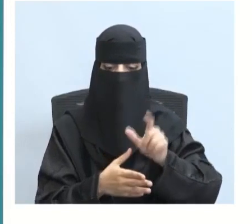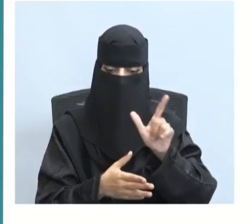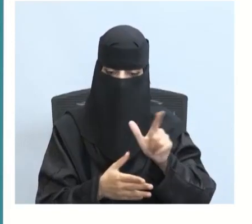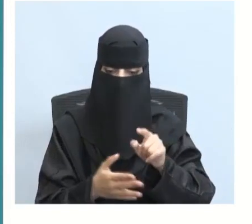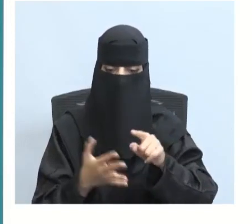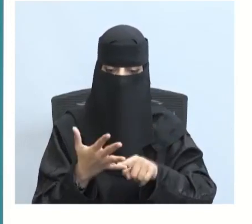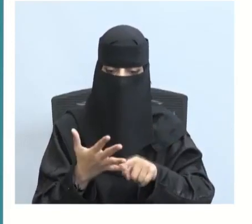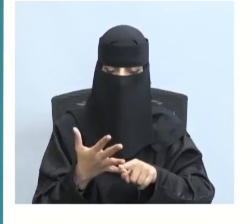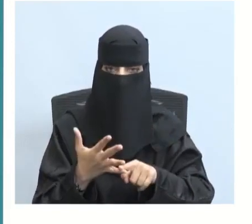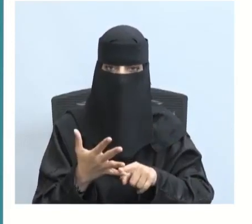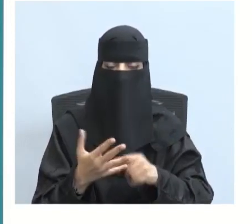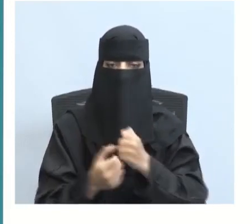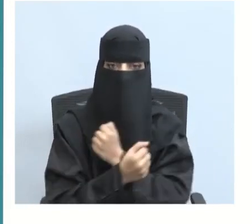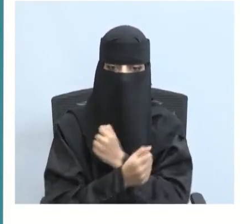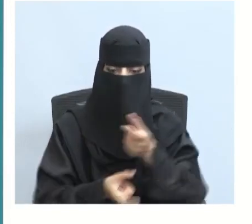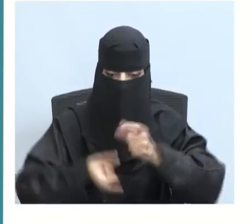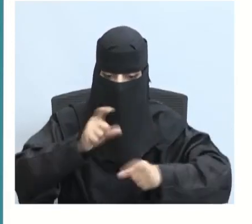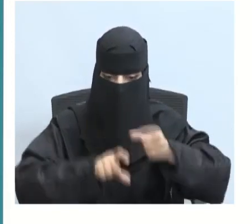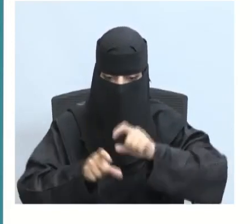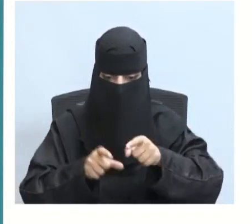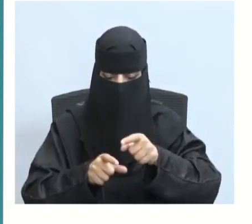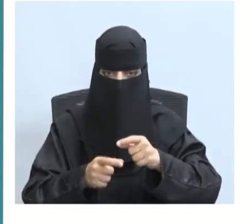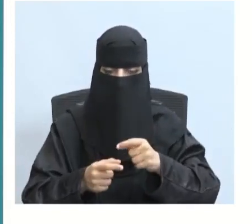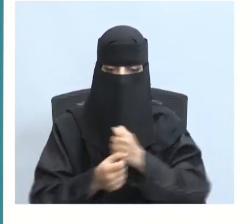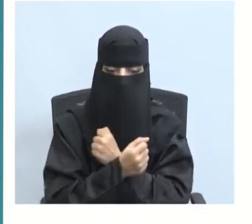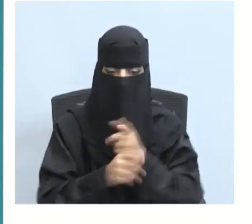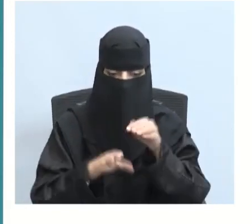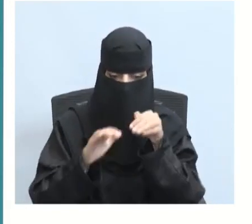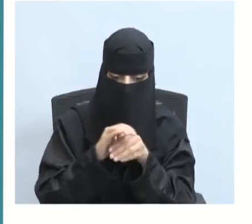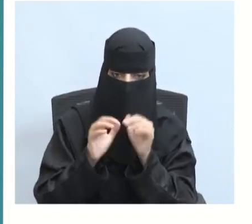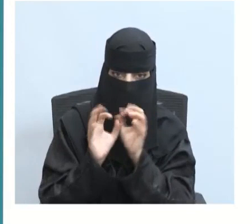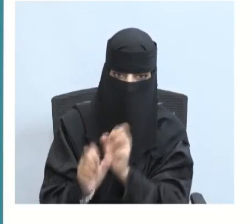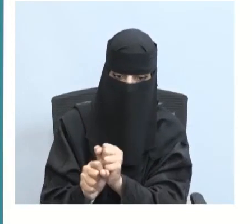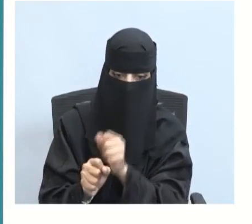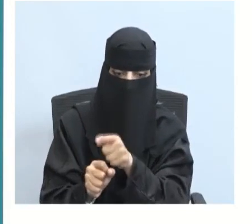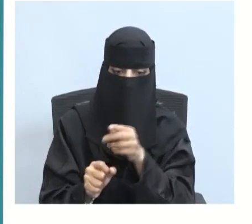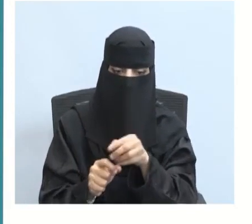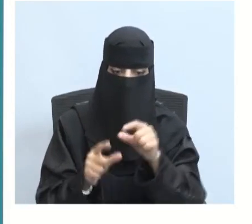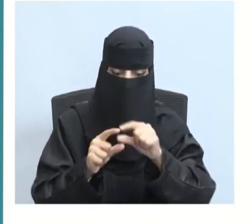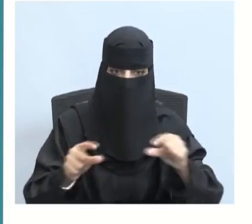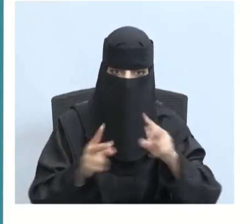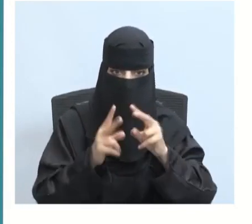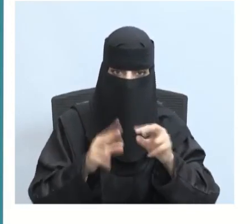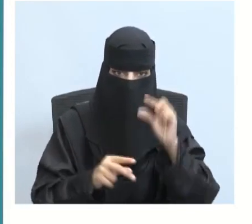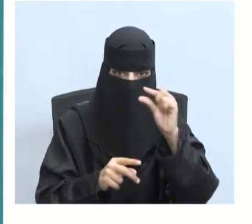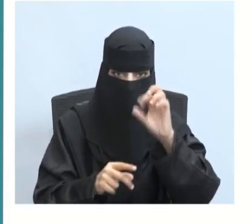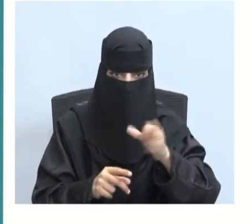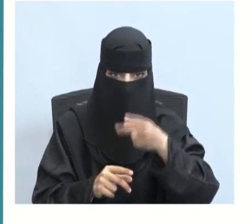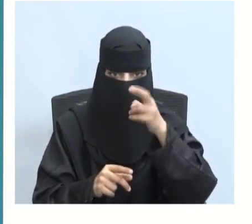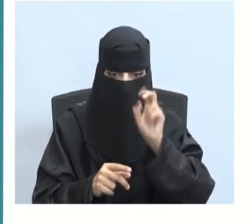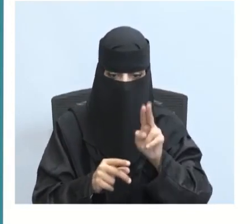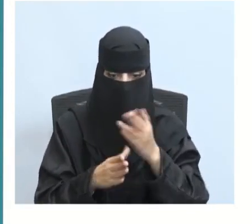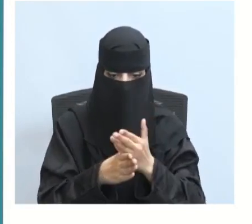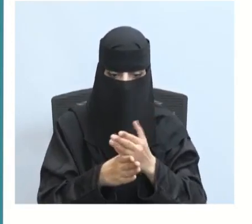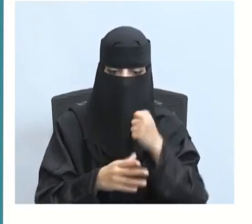الكيميائيه طاقه مخزونه في روابط الذرات الكيميائيه نعم صحيح تغير